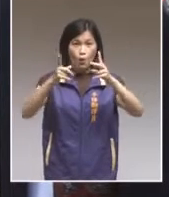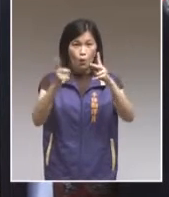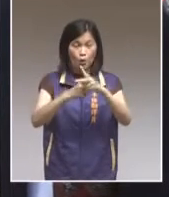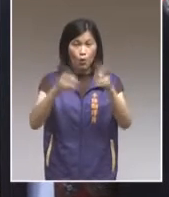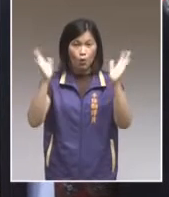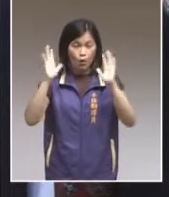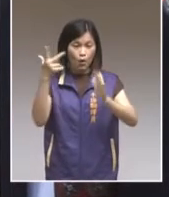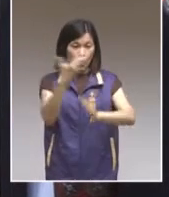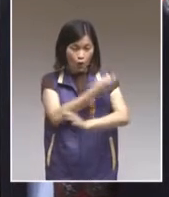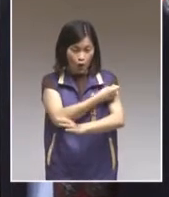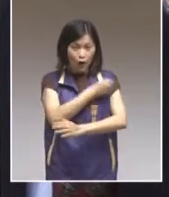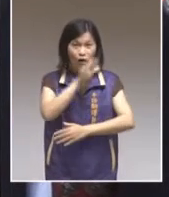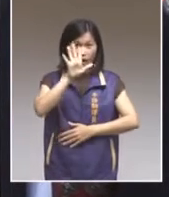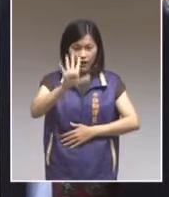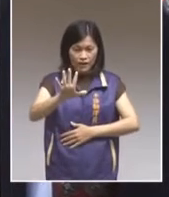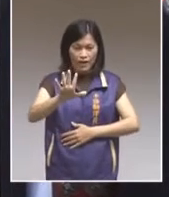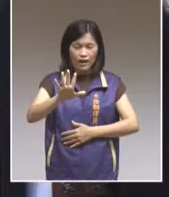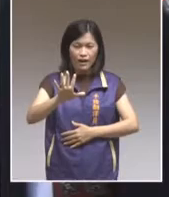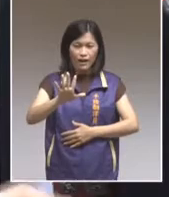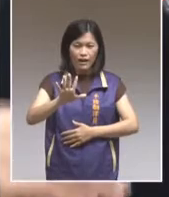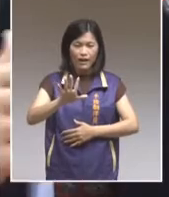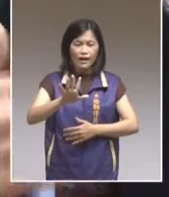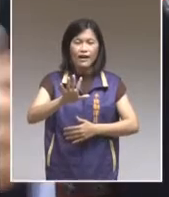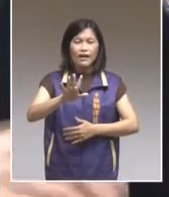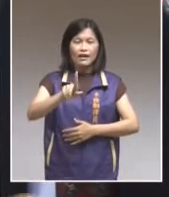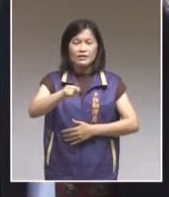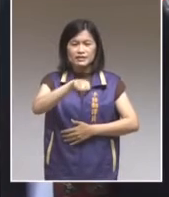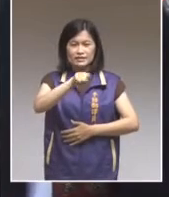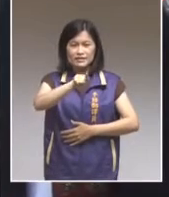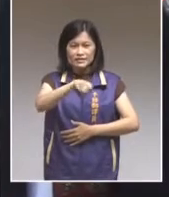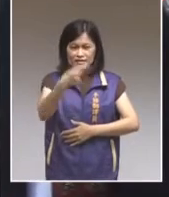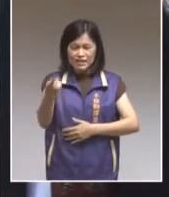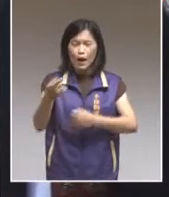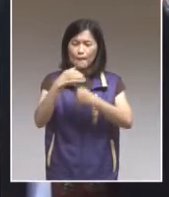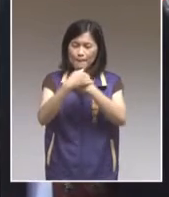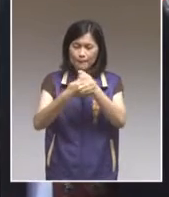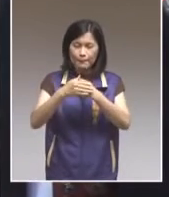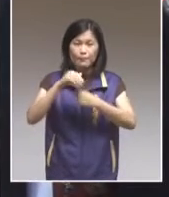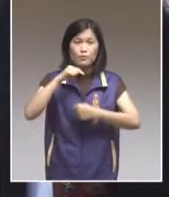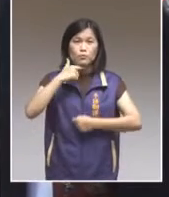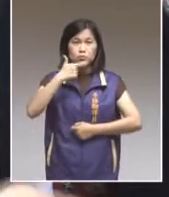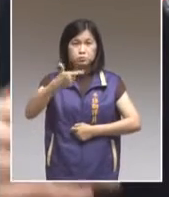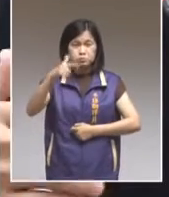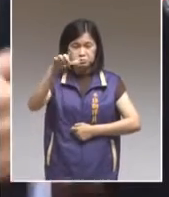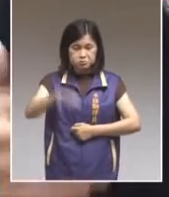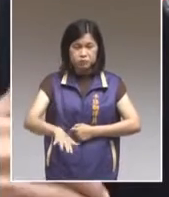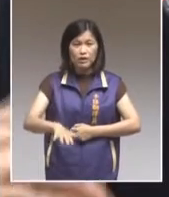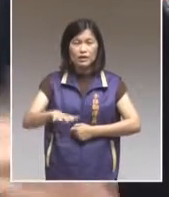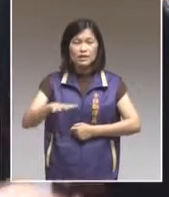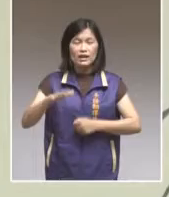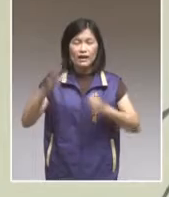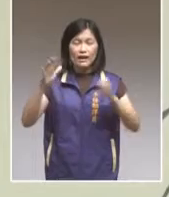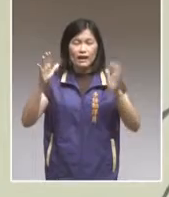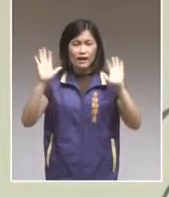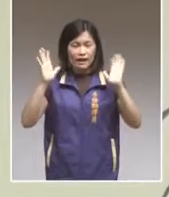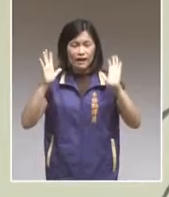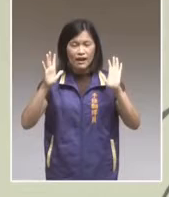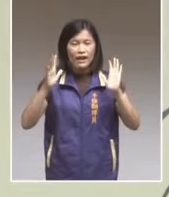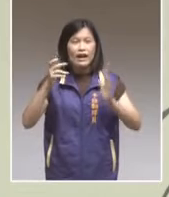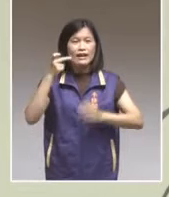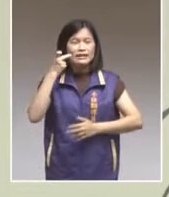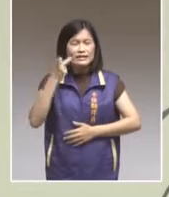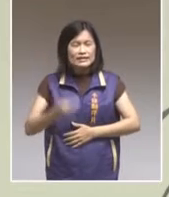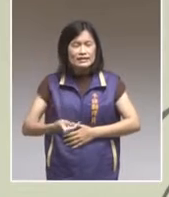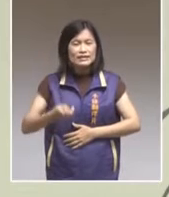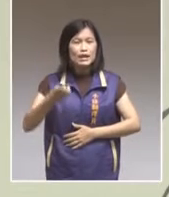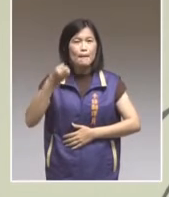如果打疫苗，其实可以间接保护这个小于6岁或者是小于5岁的弟弟